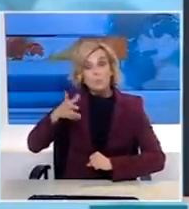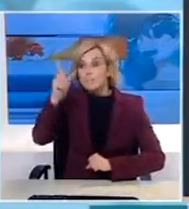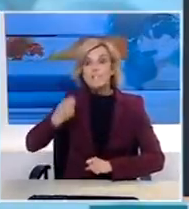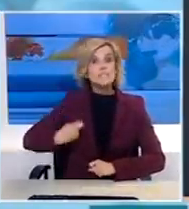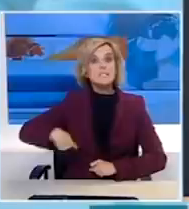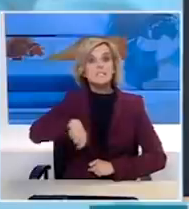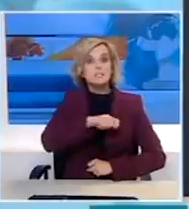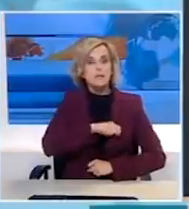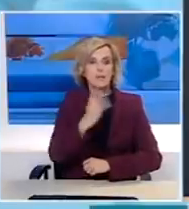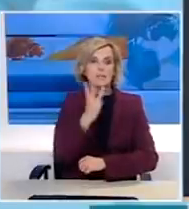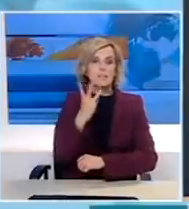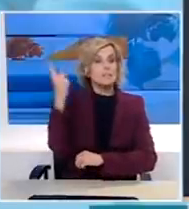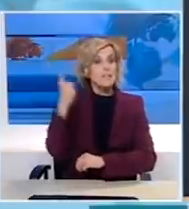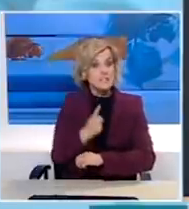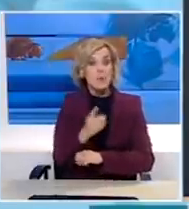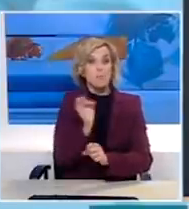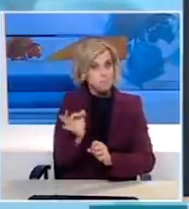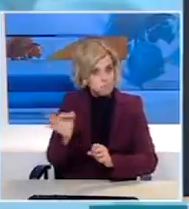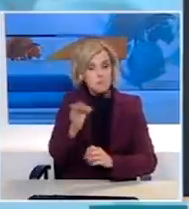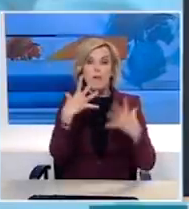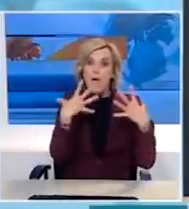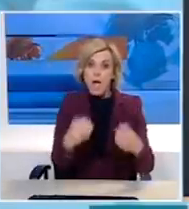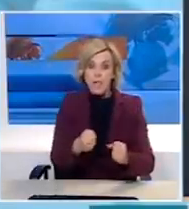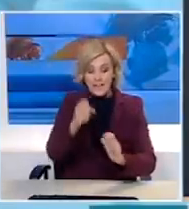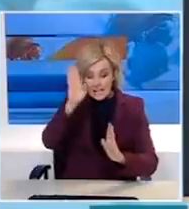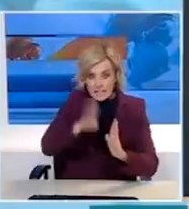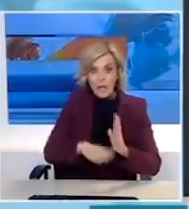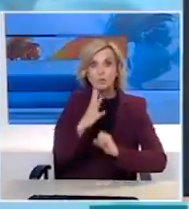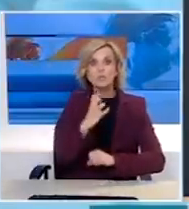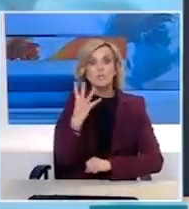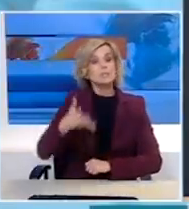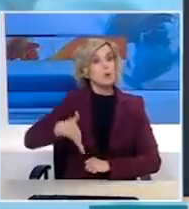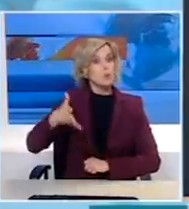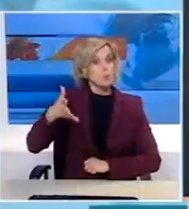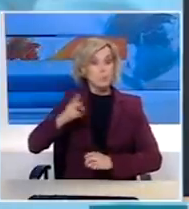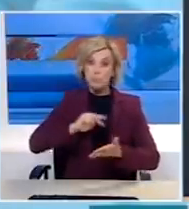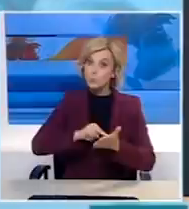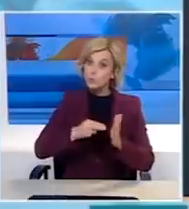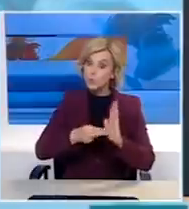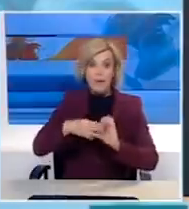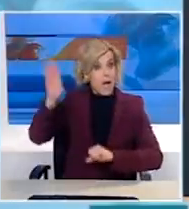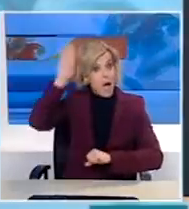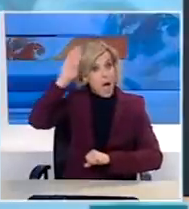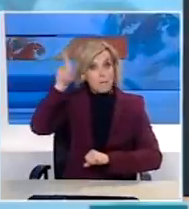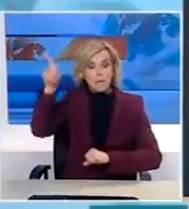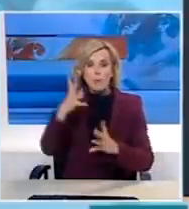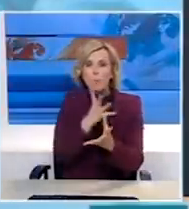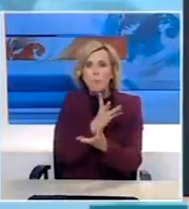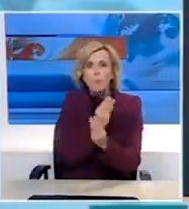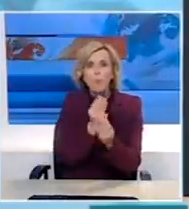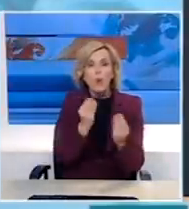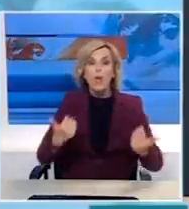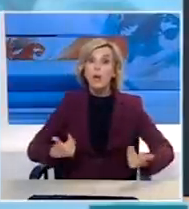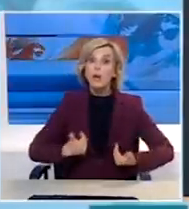το 33% των καταγεγραμμένων κρουσμάτων είναι ηλικίας κάτω των 44 ετών. Στις Ηνωμένες Πολιτείες,